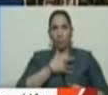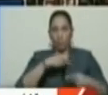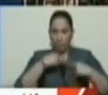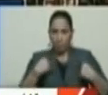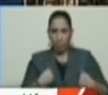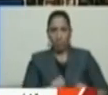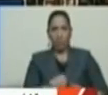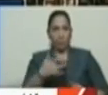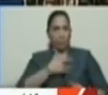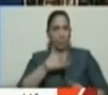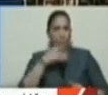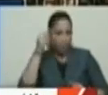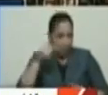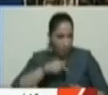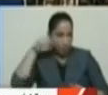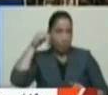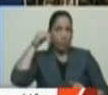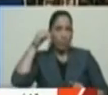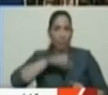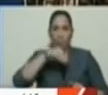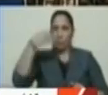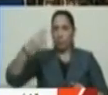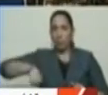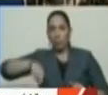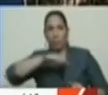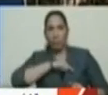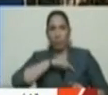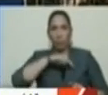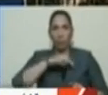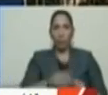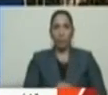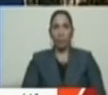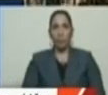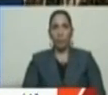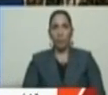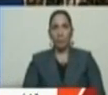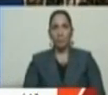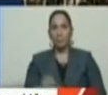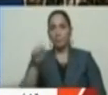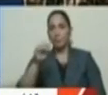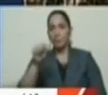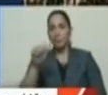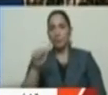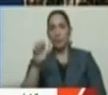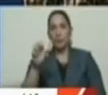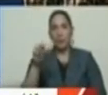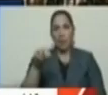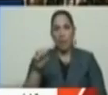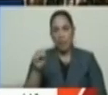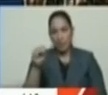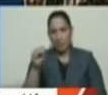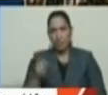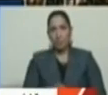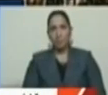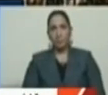على المنطقة بأسرها وحركة المهاجرين وما يمكن أن يؤثر هذا على الاقتصاد العالمي.